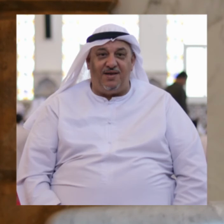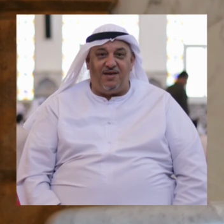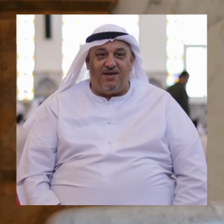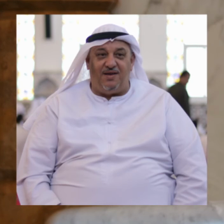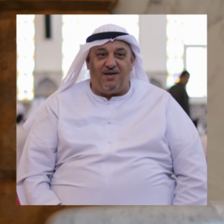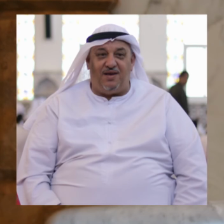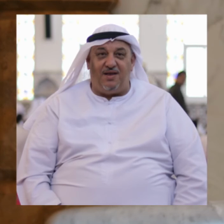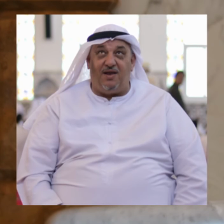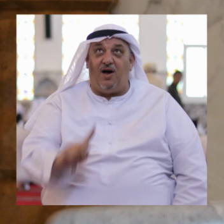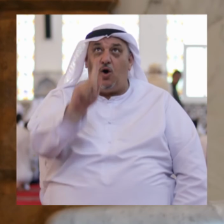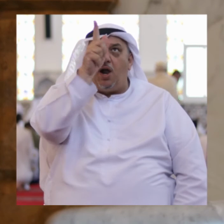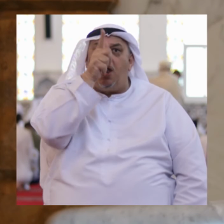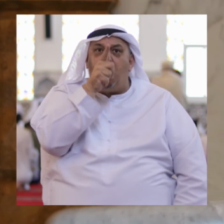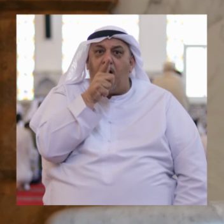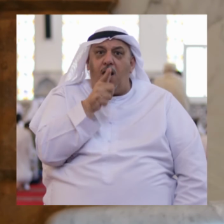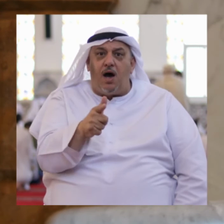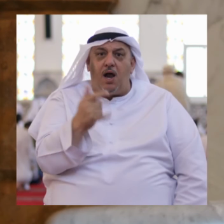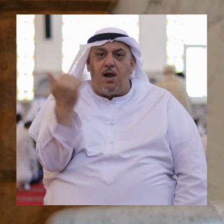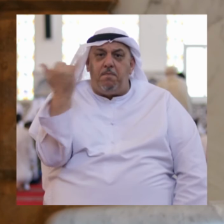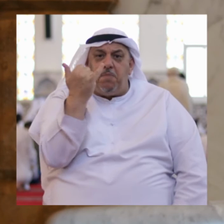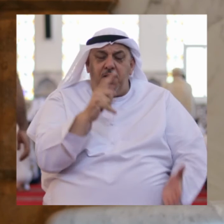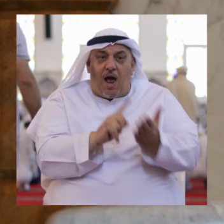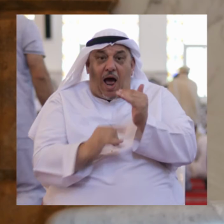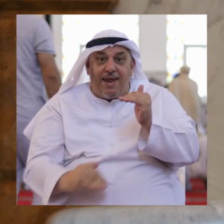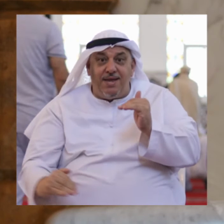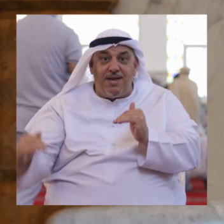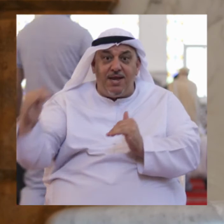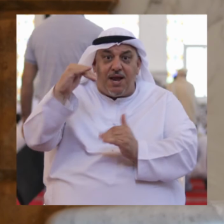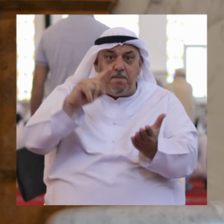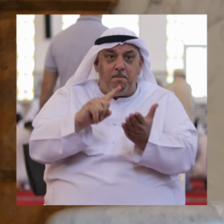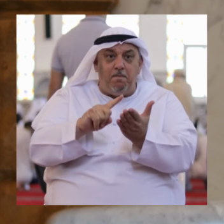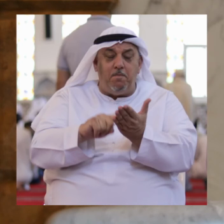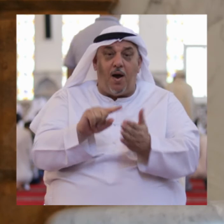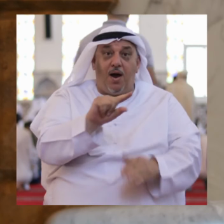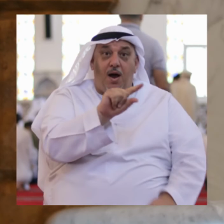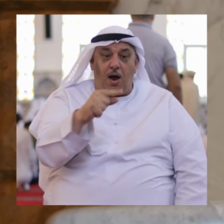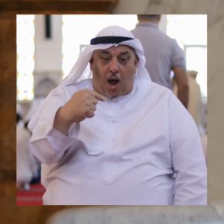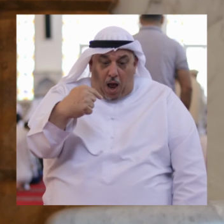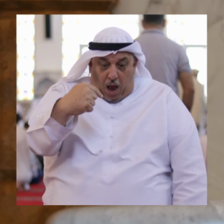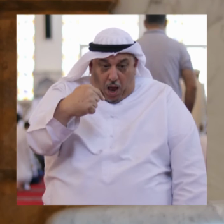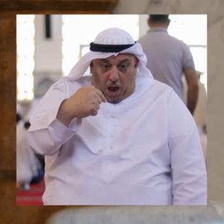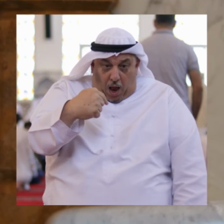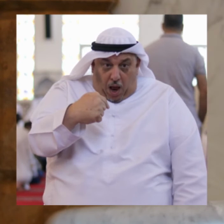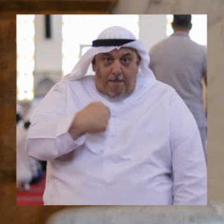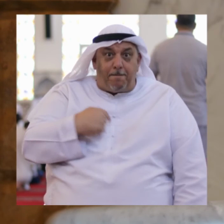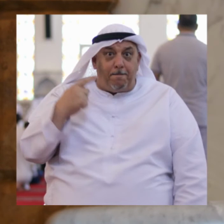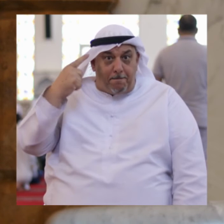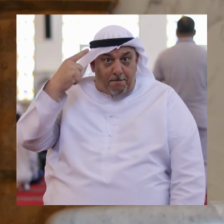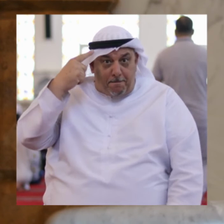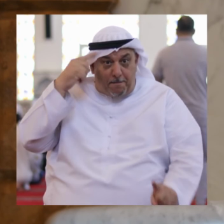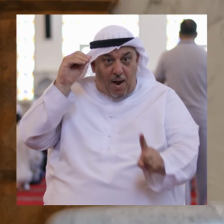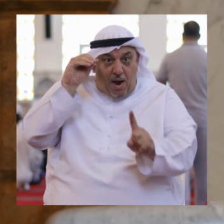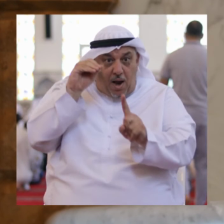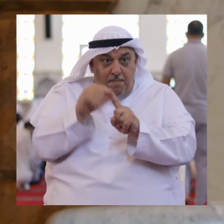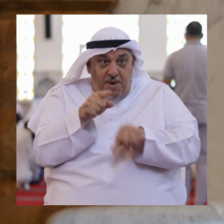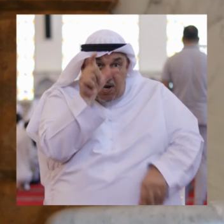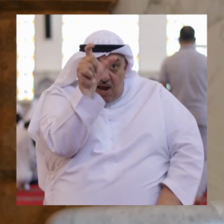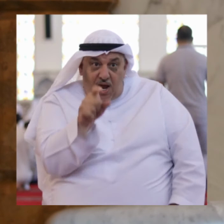قال الله عز وجل اما علمت ان عبدي